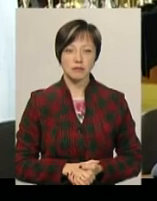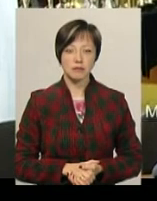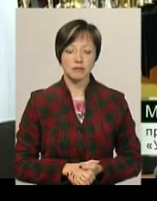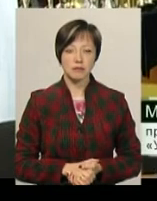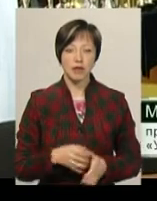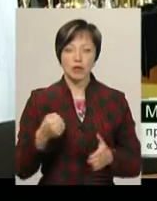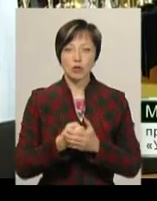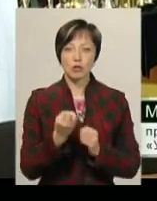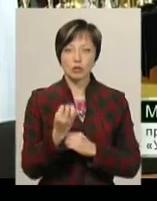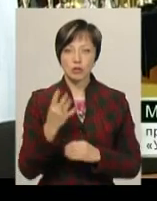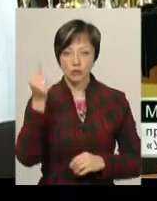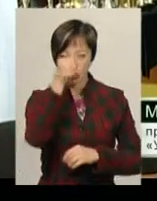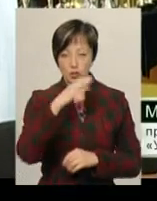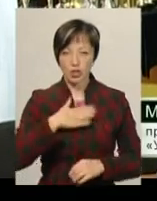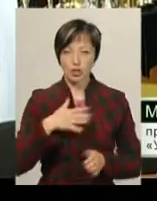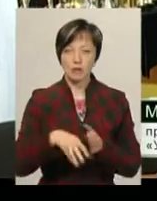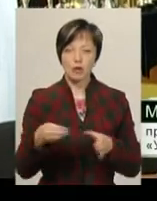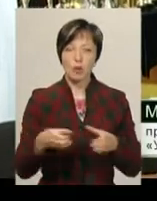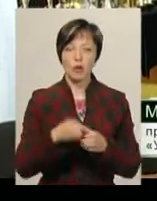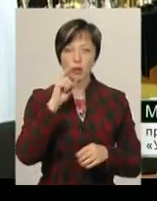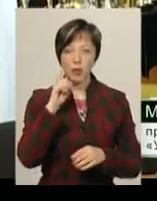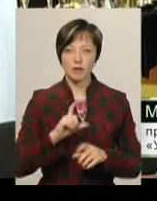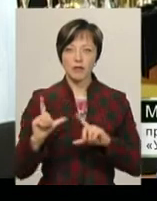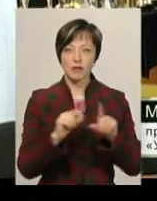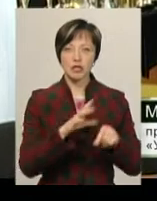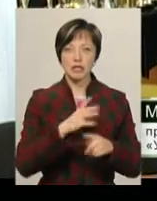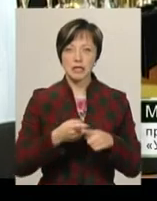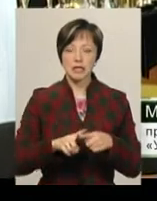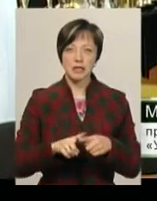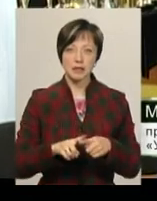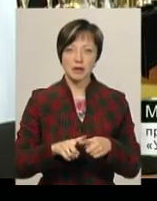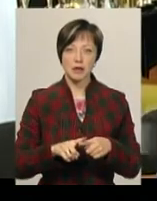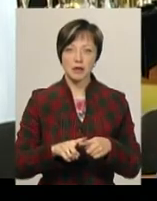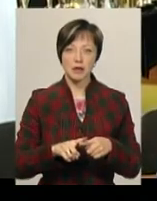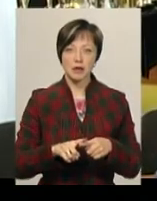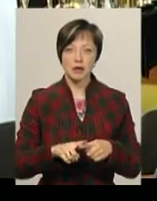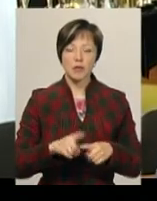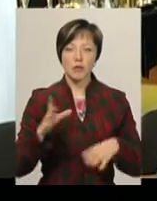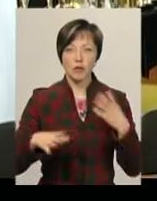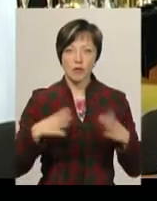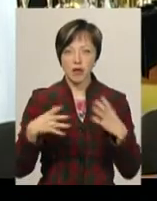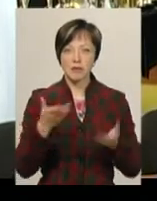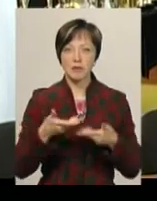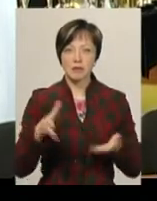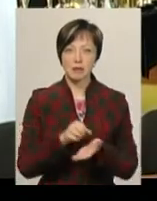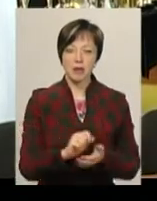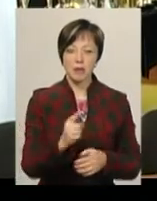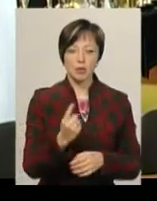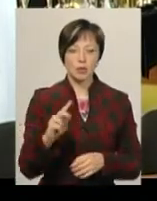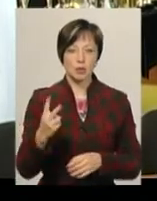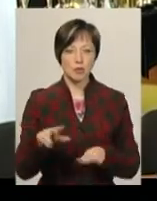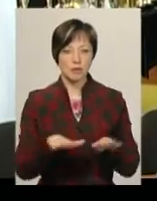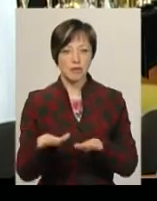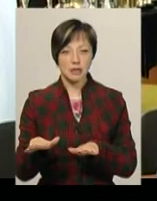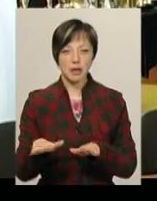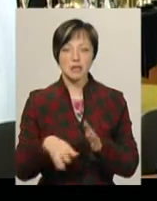До 2014 року наша збірна команда України виїжджала на ці престижні соревнування, і ми займали перші, другі місця.